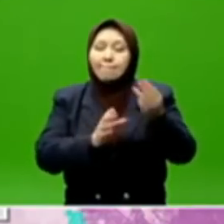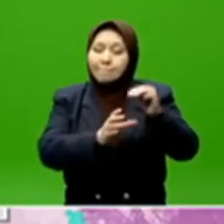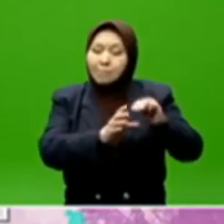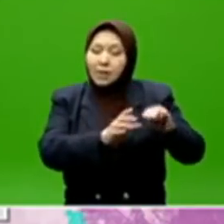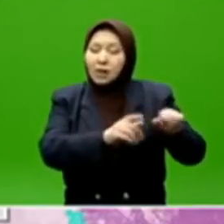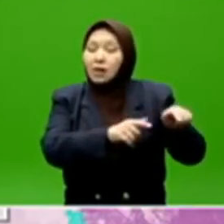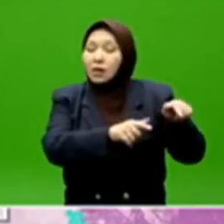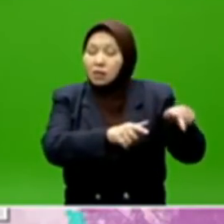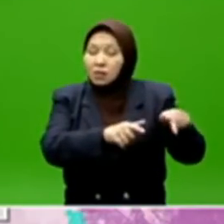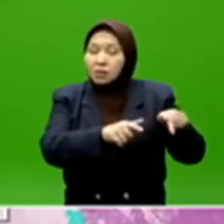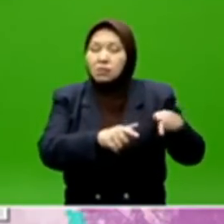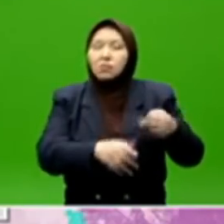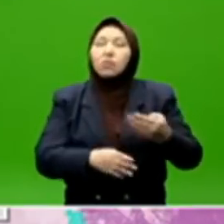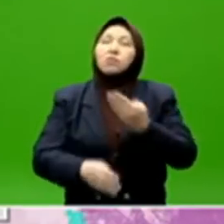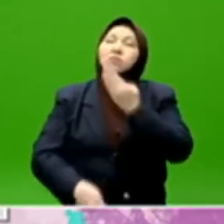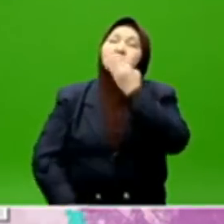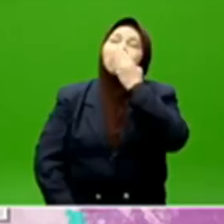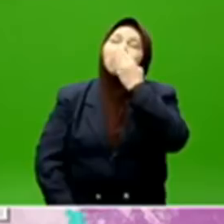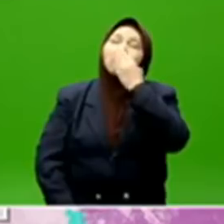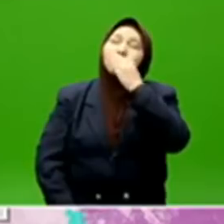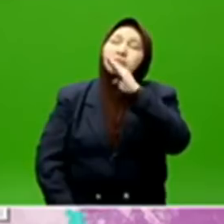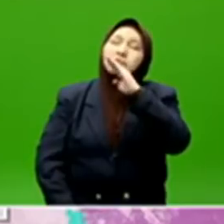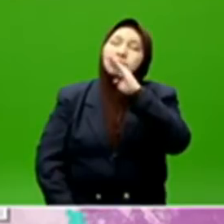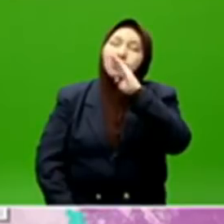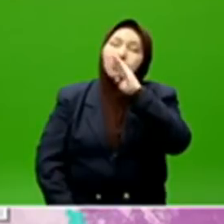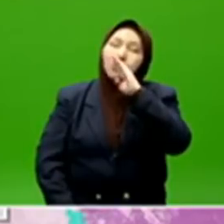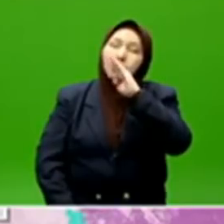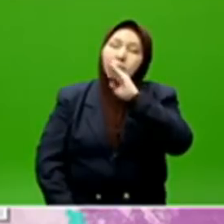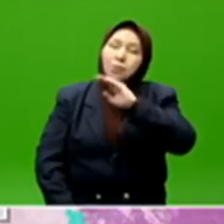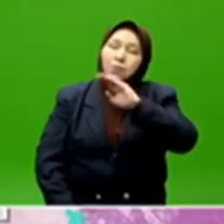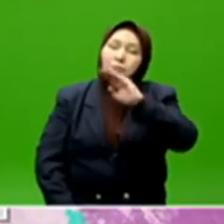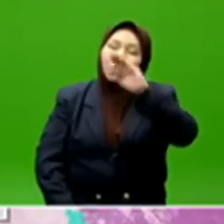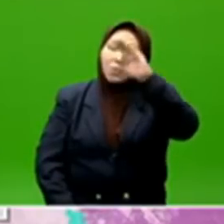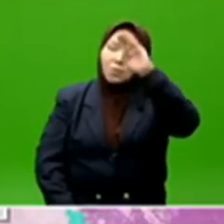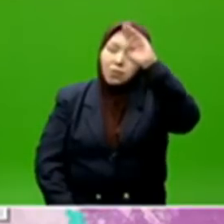إليهم وارزقهم من